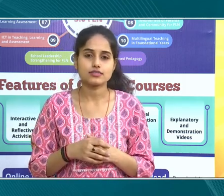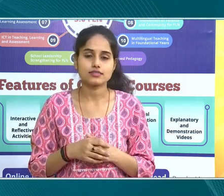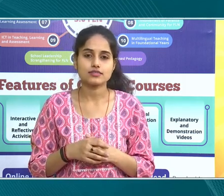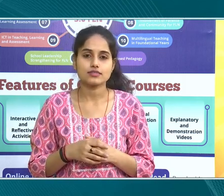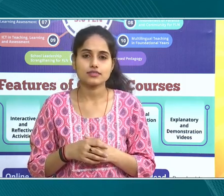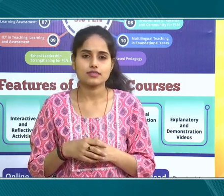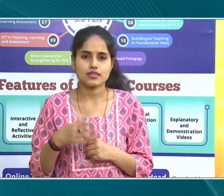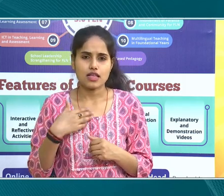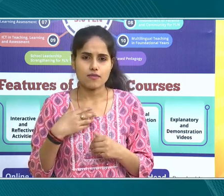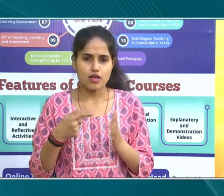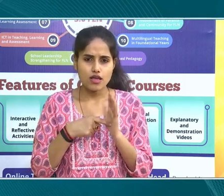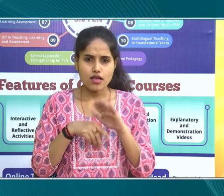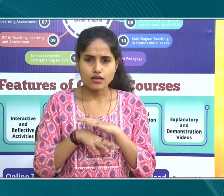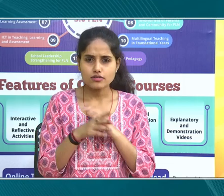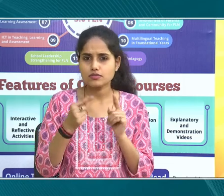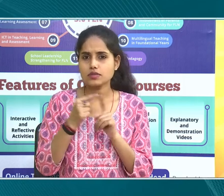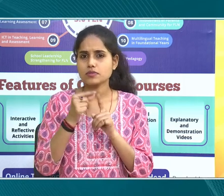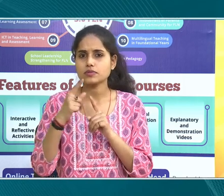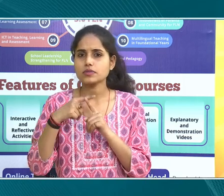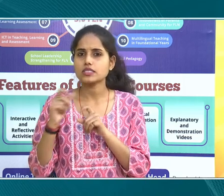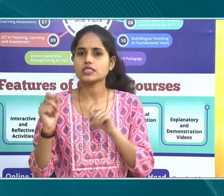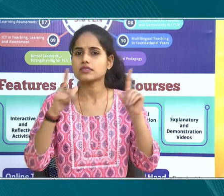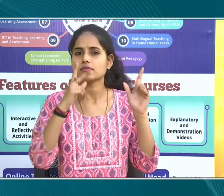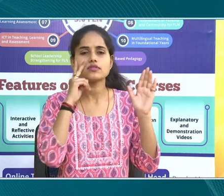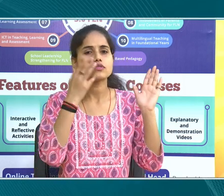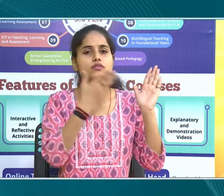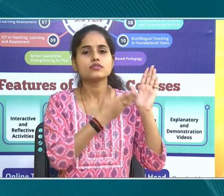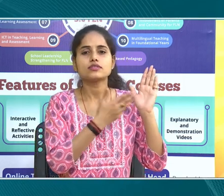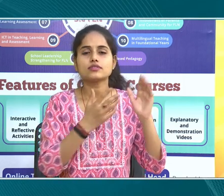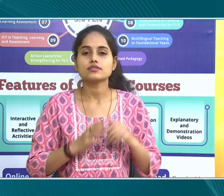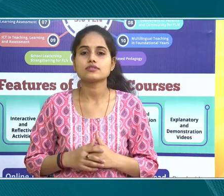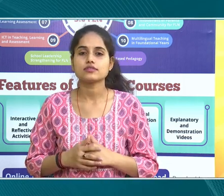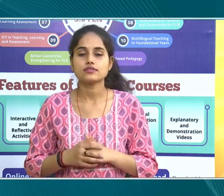लिखा था पहले इस पर पीपीटी पे आते हैं अपनी